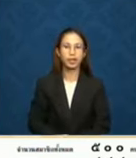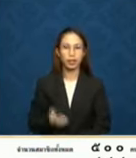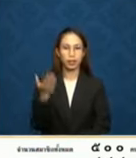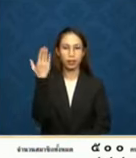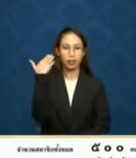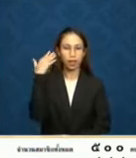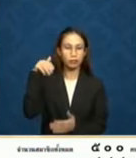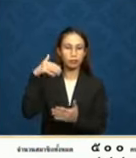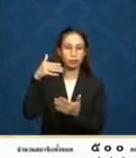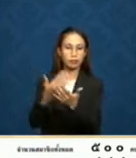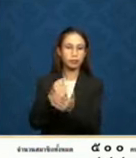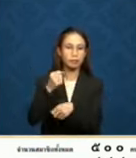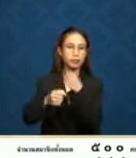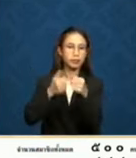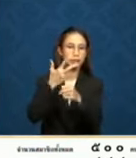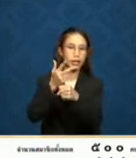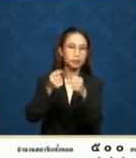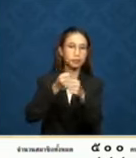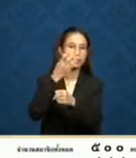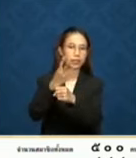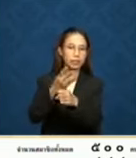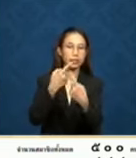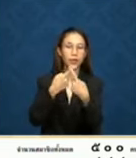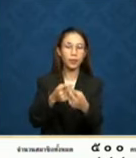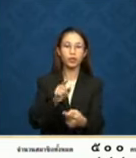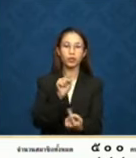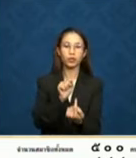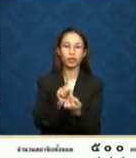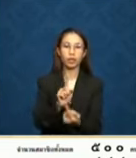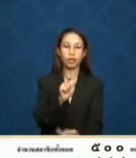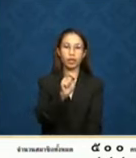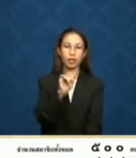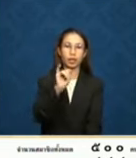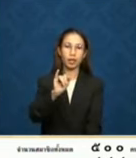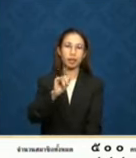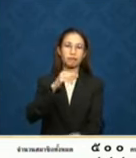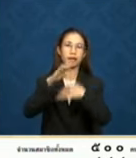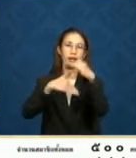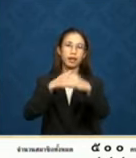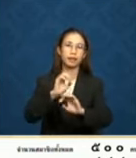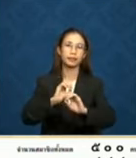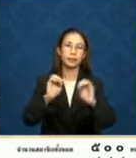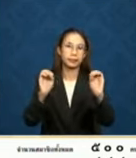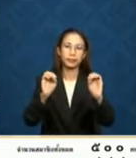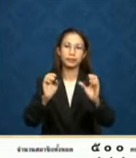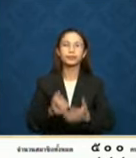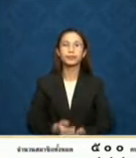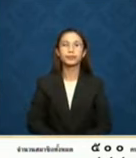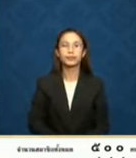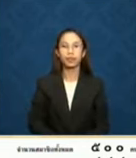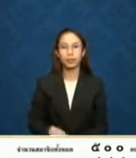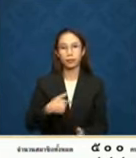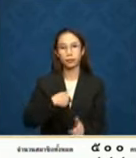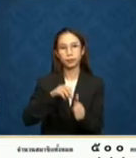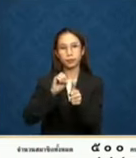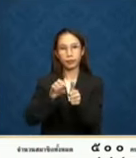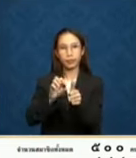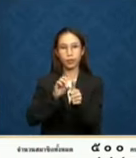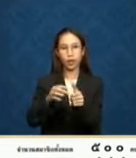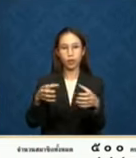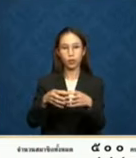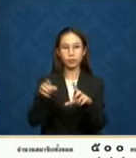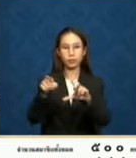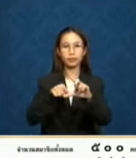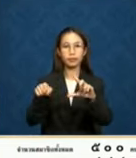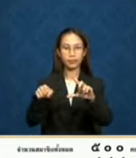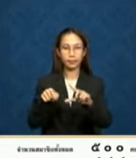ผ่านไปอ 3-4 ปี เรากจะไมไดเหวงการ AI ของไทย เก้าหน้าไปไหนเลยข้อเสนอของพกเก